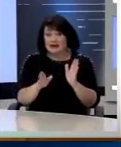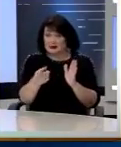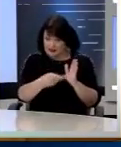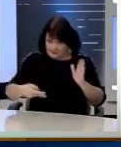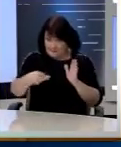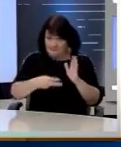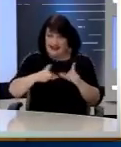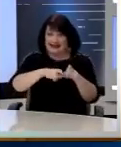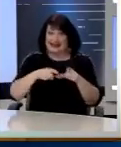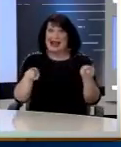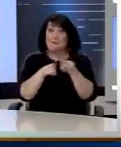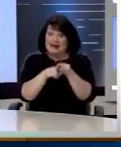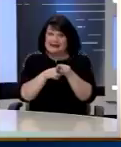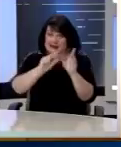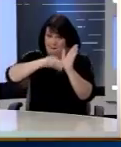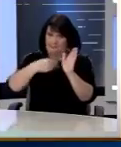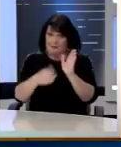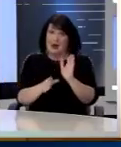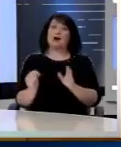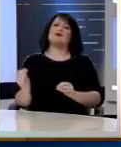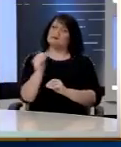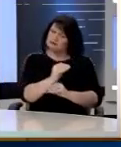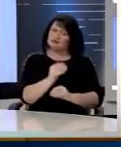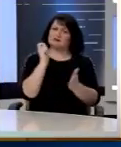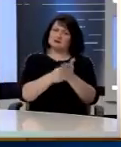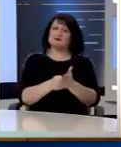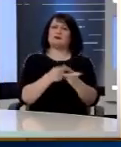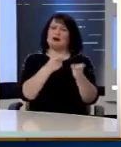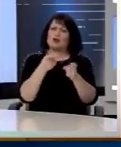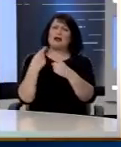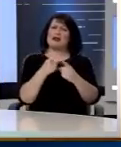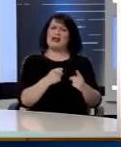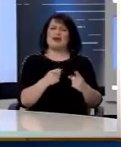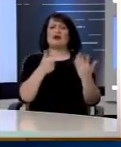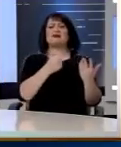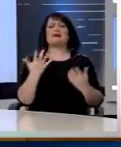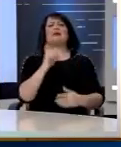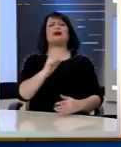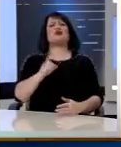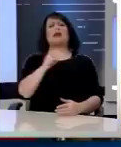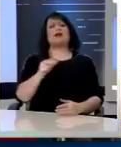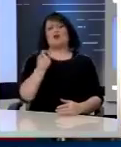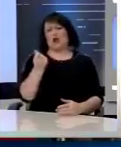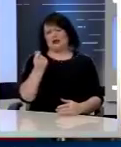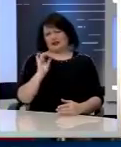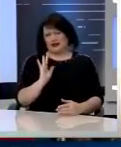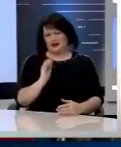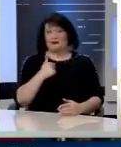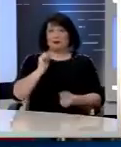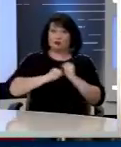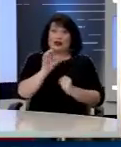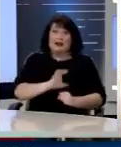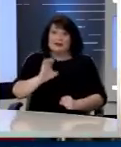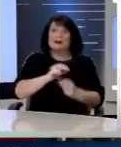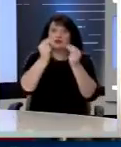ανακοίνωση με την εταιρεία IGG για την προμήθεια πυρομαχικών εκτιμόμενης αξίας 75 εκατομμυρίων ευρώ. Στην προσπάθεια να εξευρεθεί